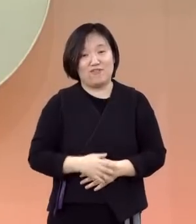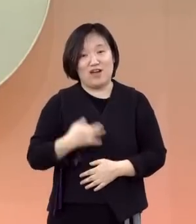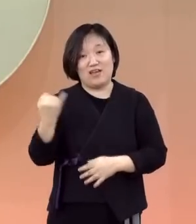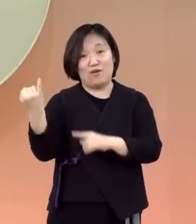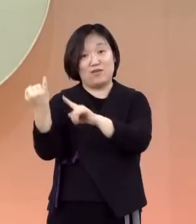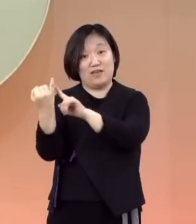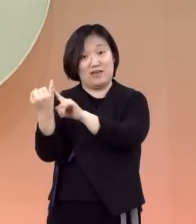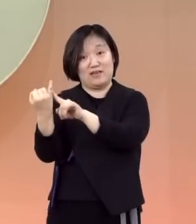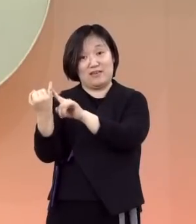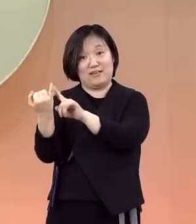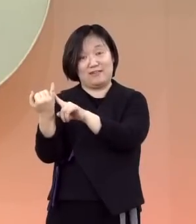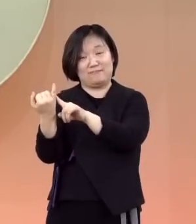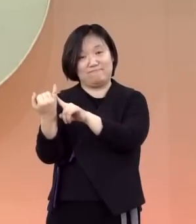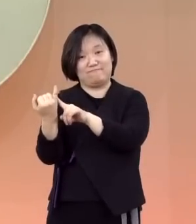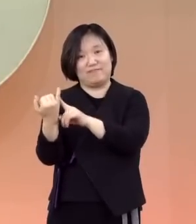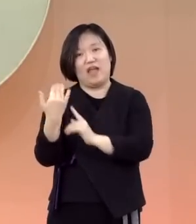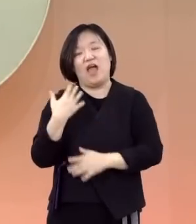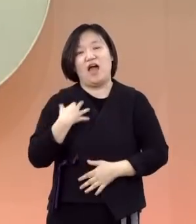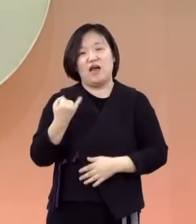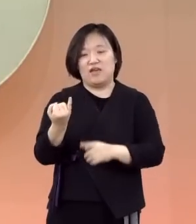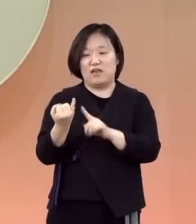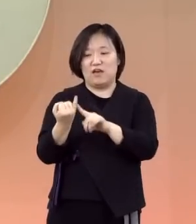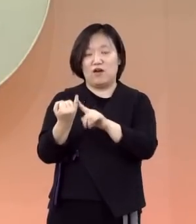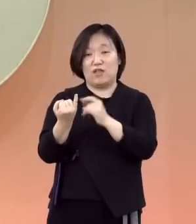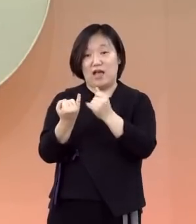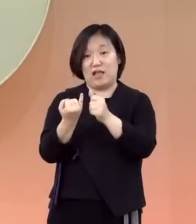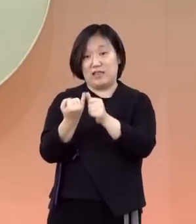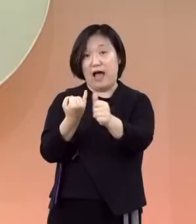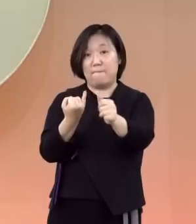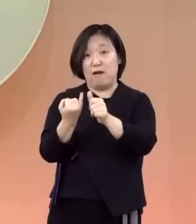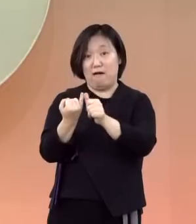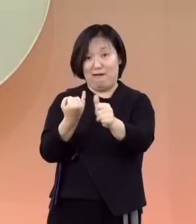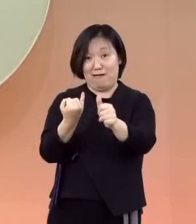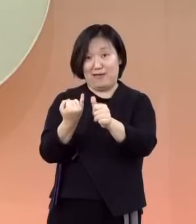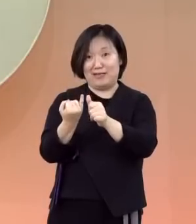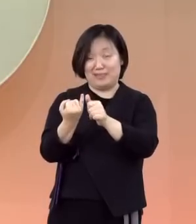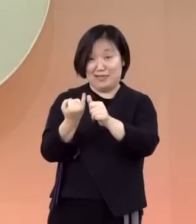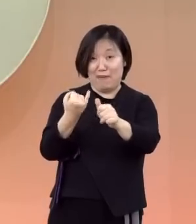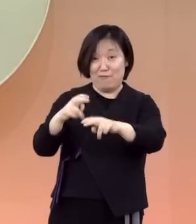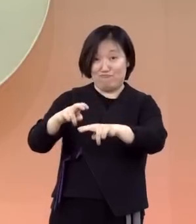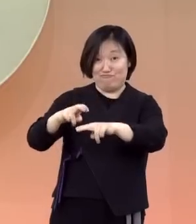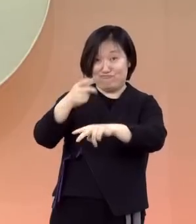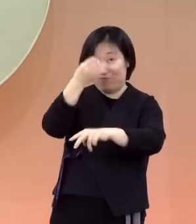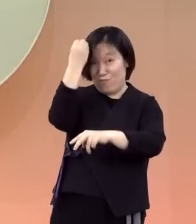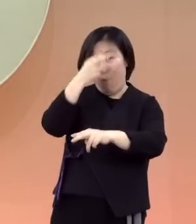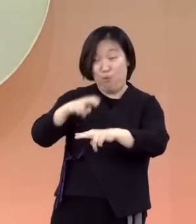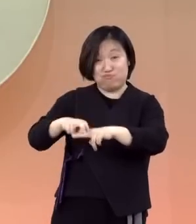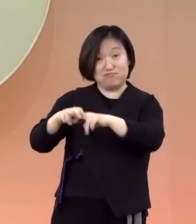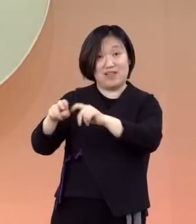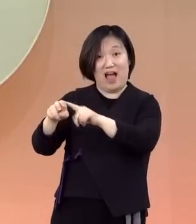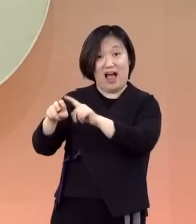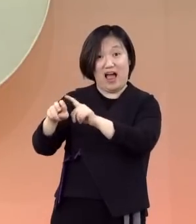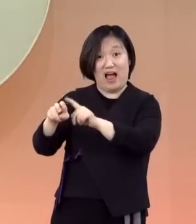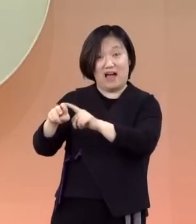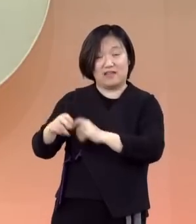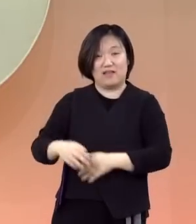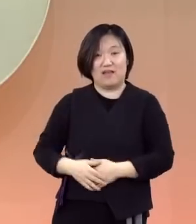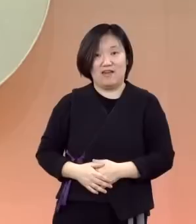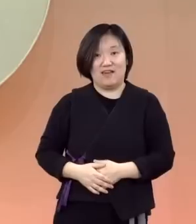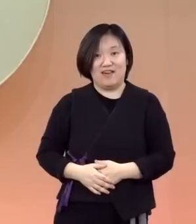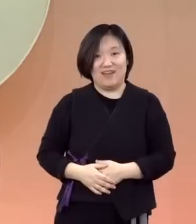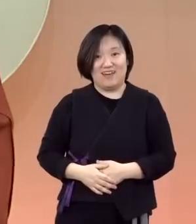남편이매우 고위직정부관료였다고말했다.내